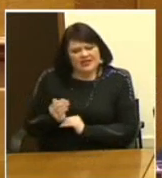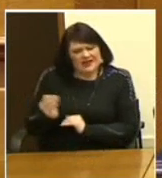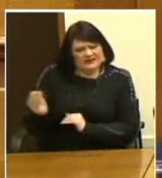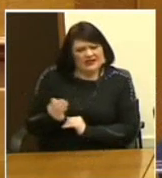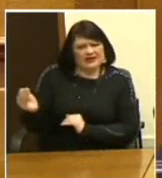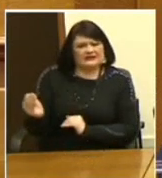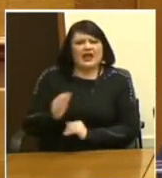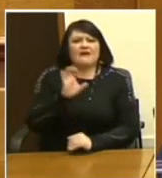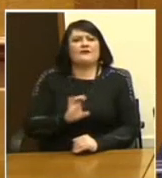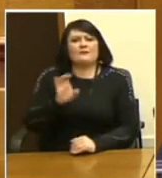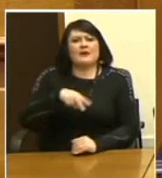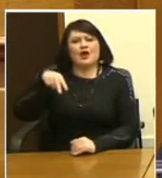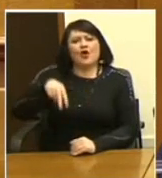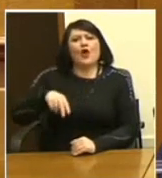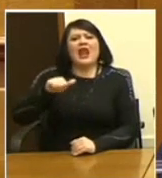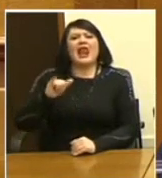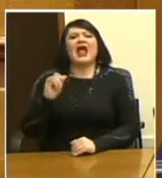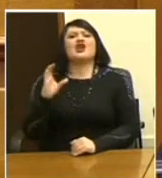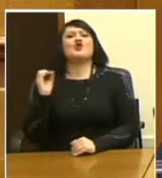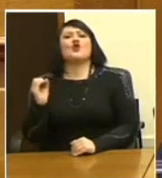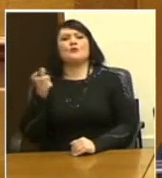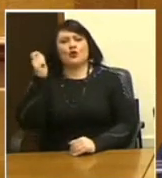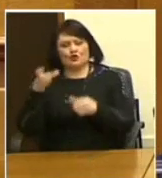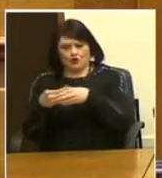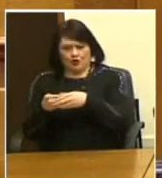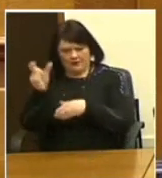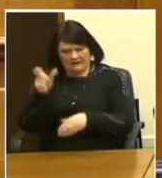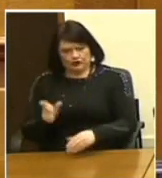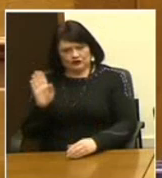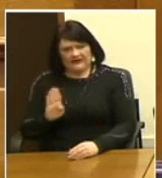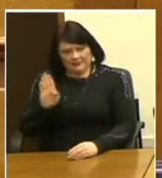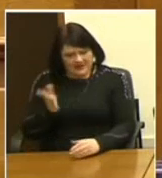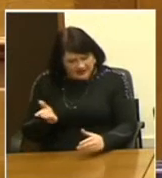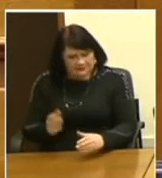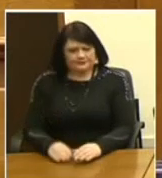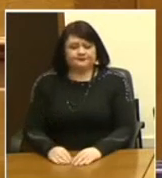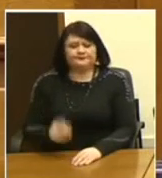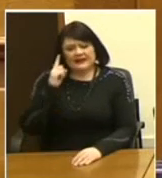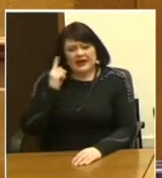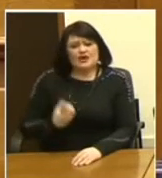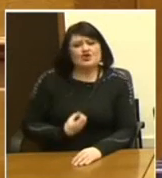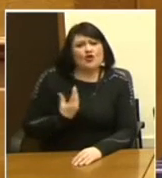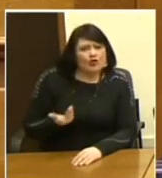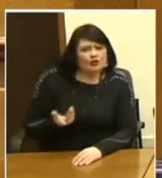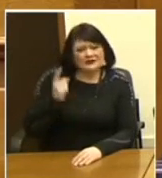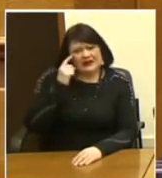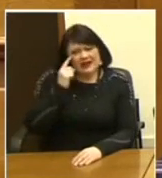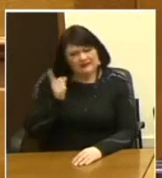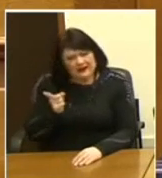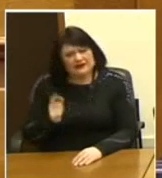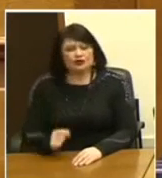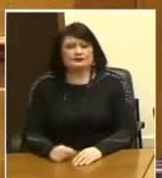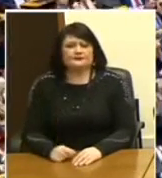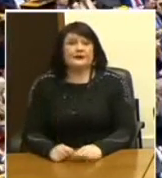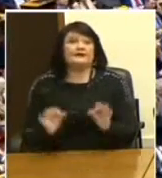Ευρωπαϊκού Λαϊκού Κόμματος και έχω την αίσθηση... Είπατε, κυρία Βούλτεψη, έχετε κάποια... Ακούστε. Βεβαίως, η